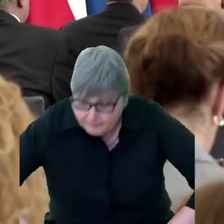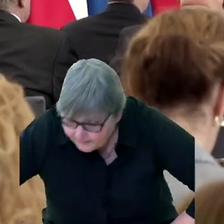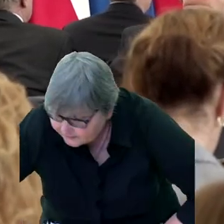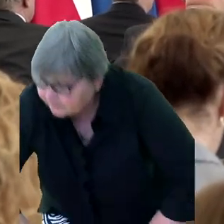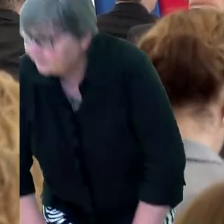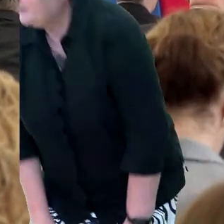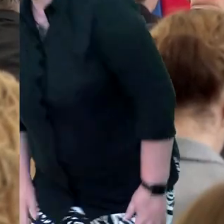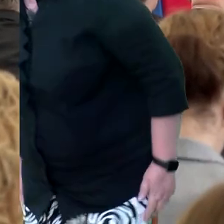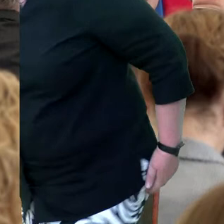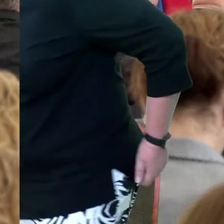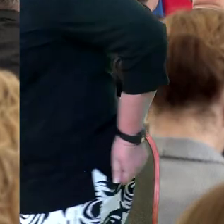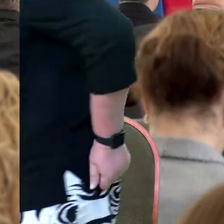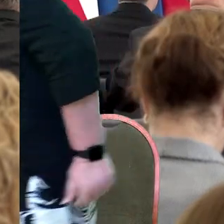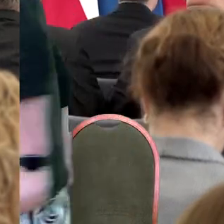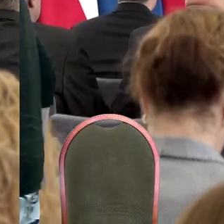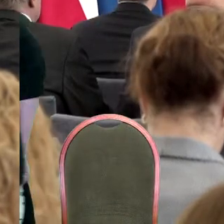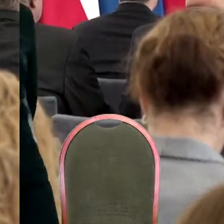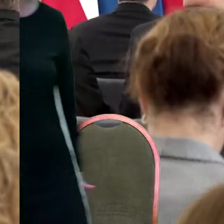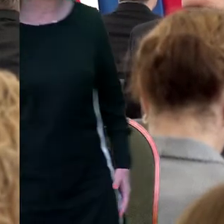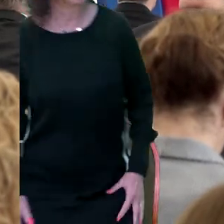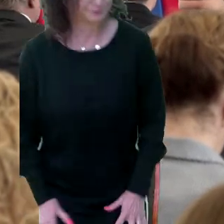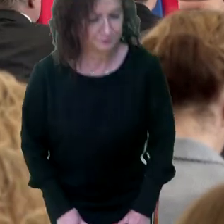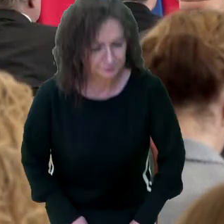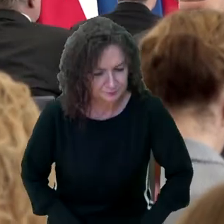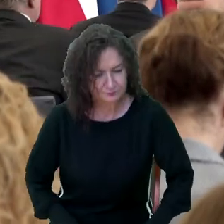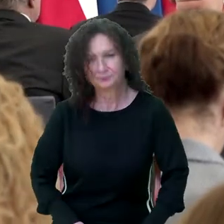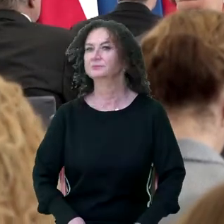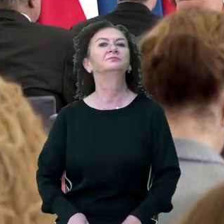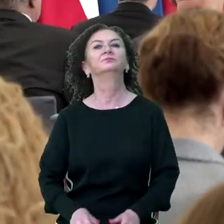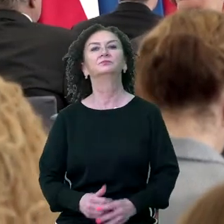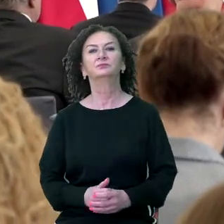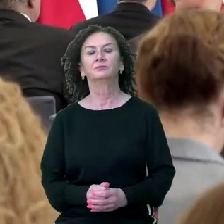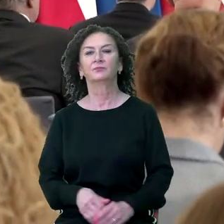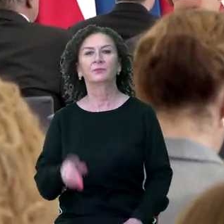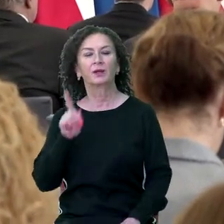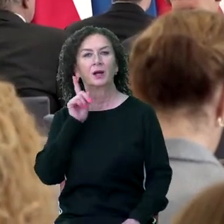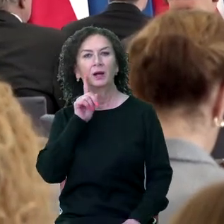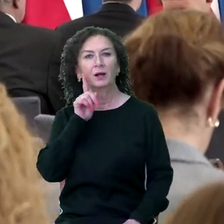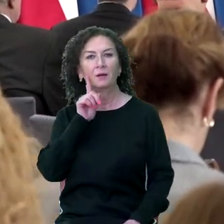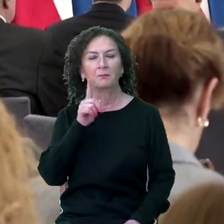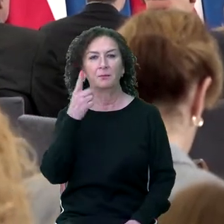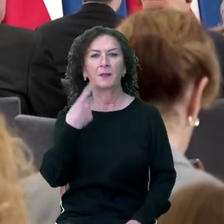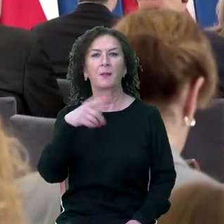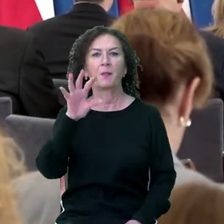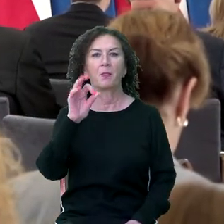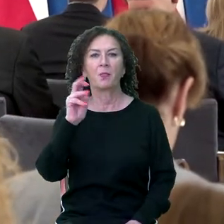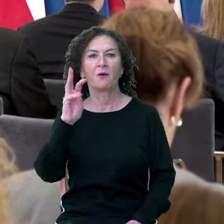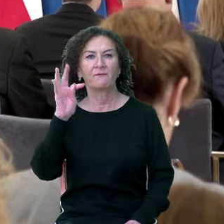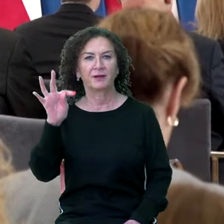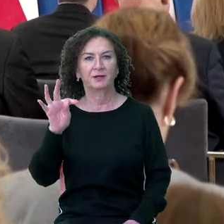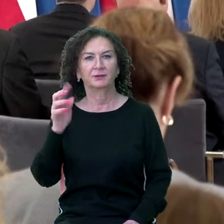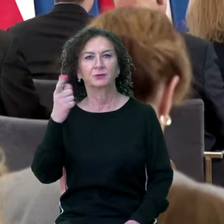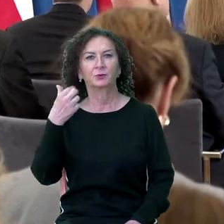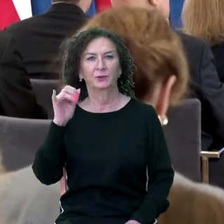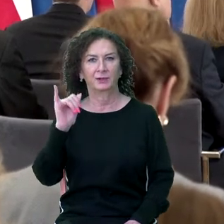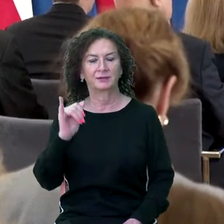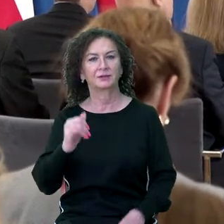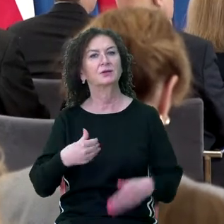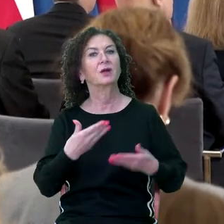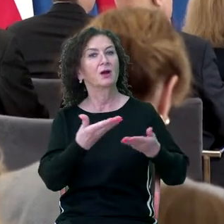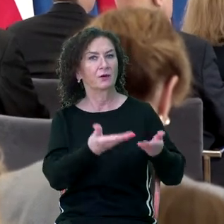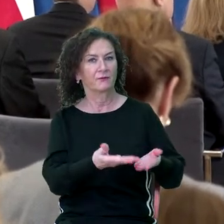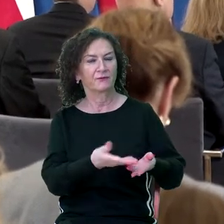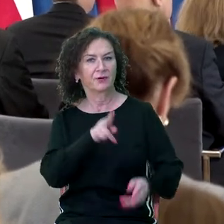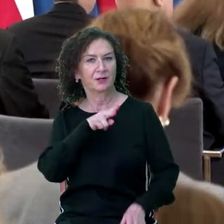o czym już wspominaliśmy, szef służby cywilnej, pan Dobrosław Dowiat-Urbański, wręczy te pamiątkowe